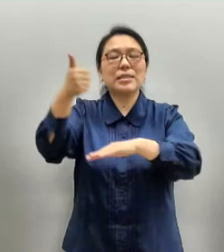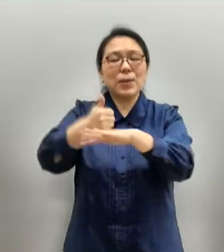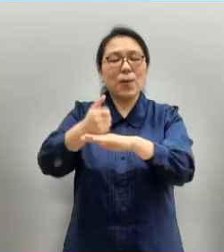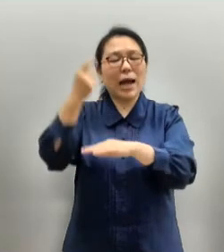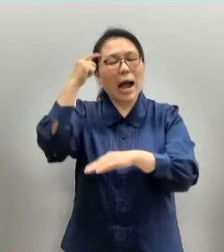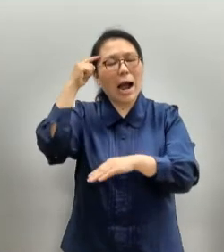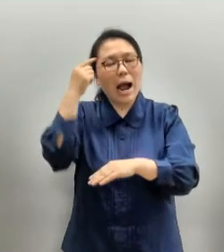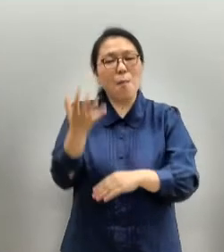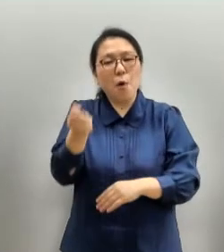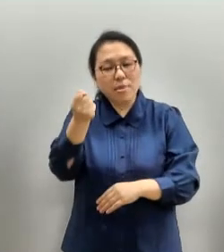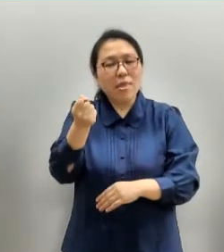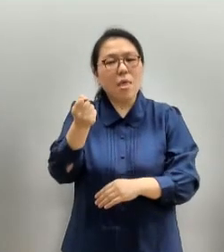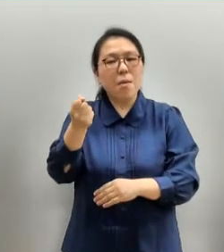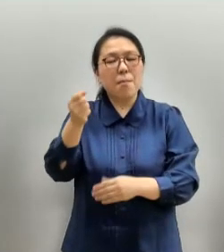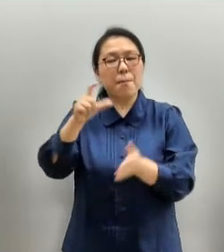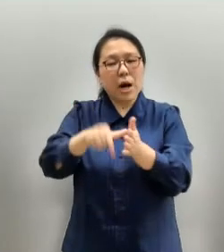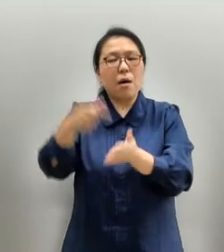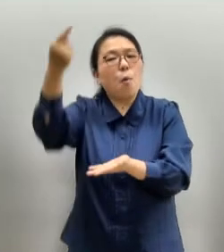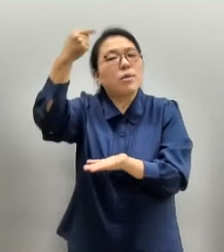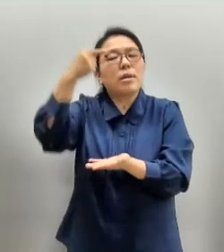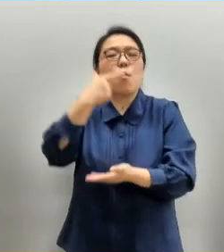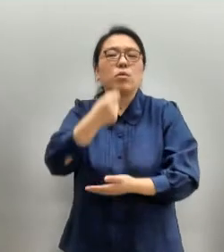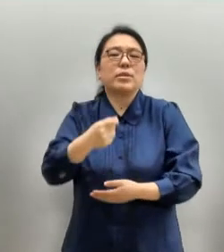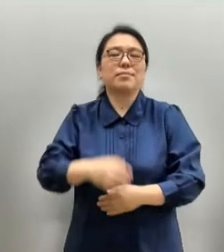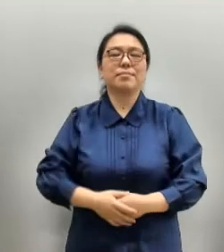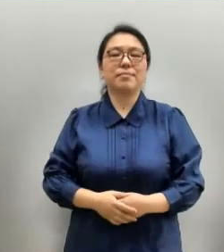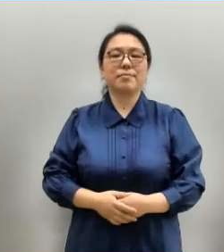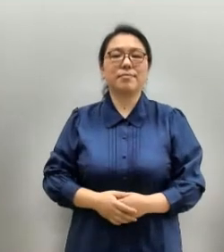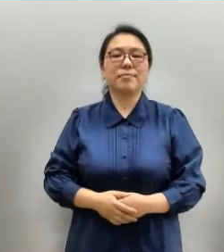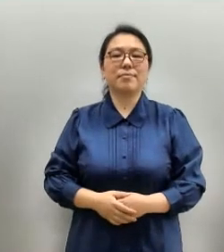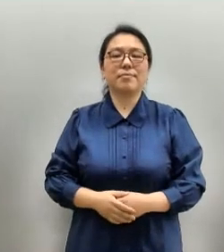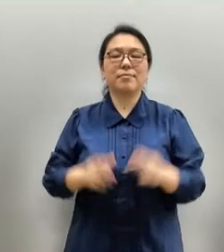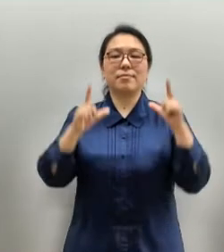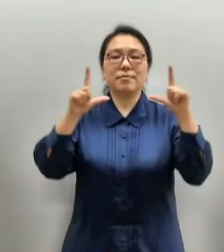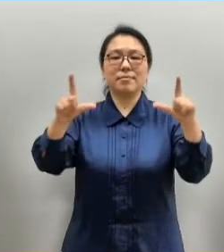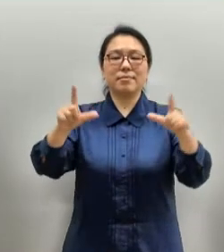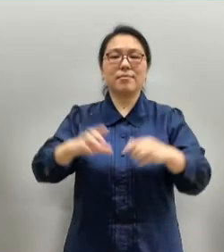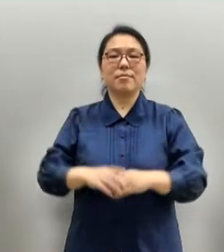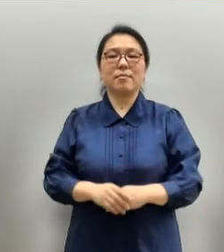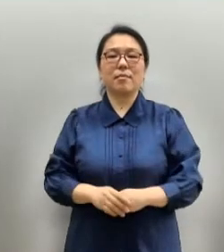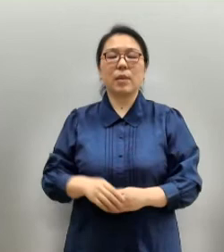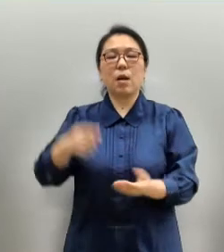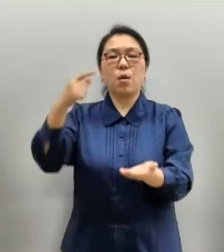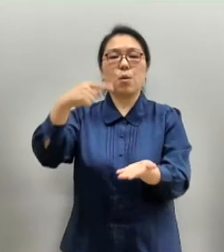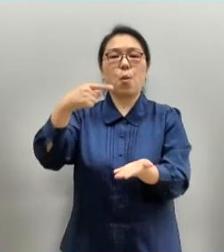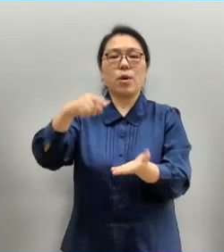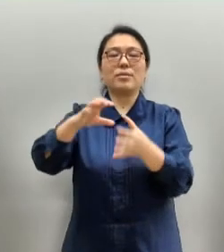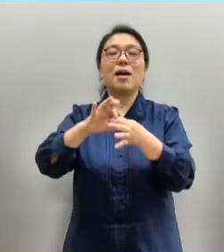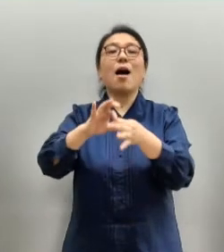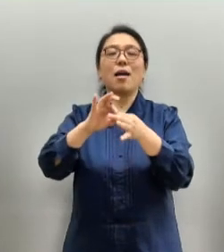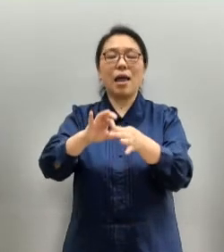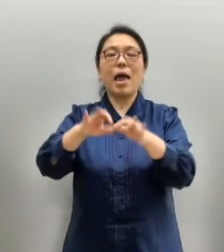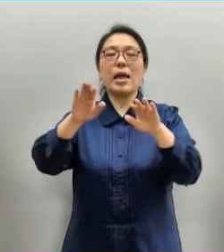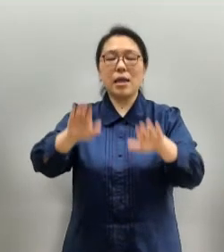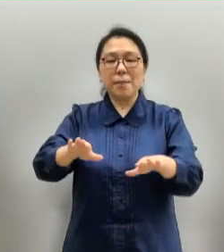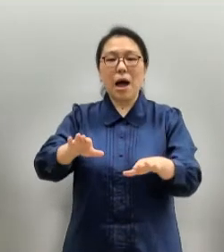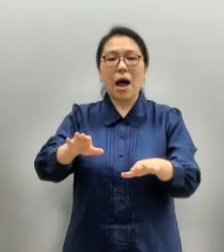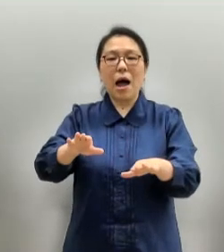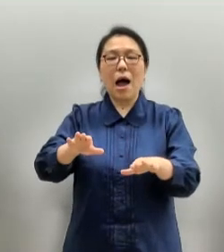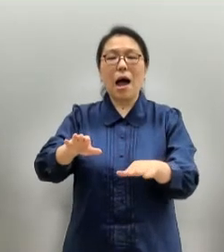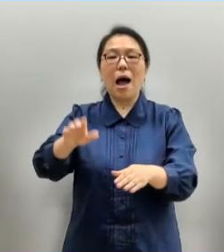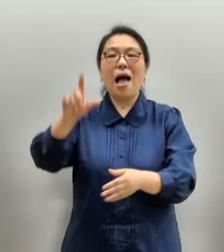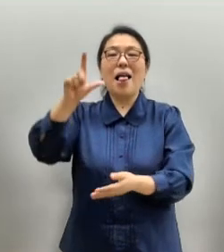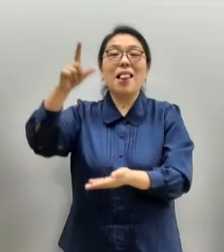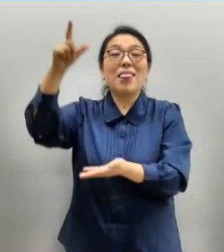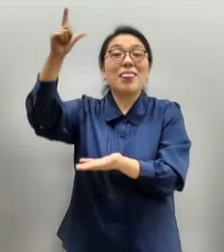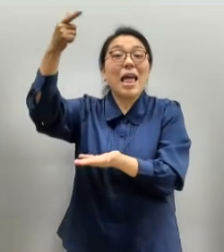れば聞かせてほしいんですけど、 教育関係については今いろいろレクチャーを受けながら進めている